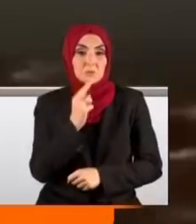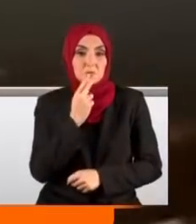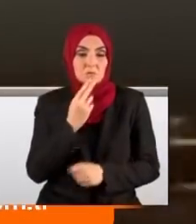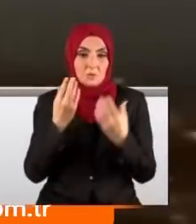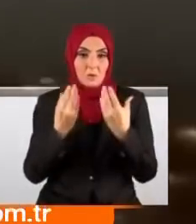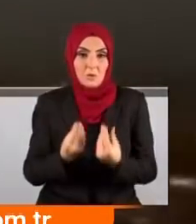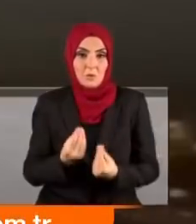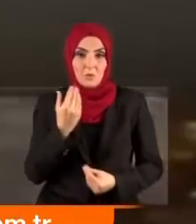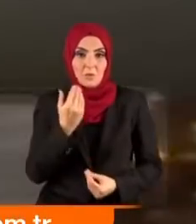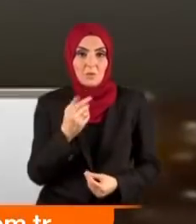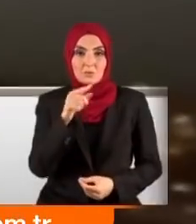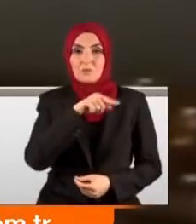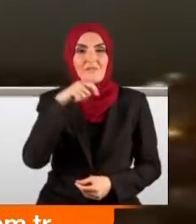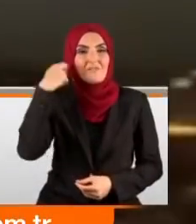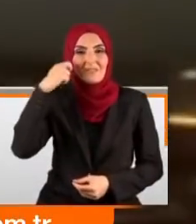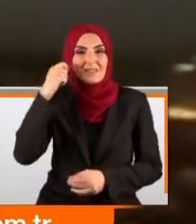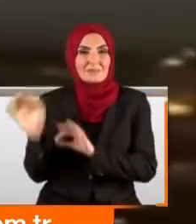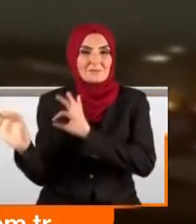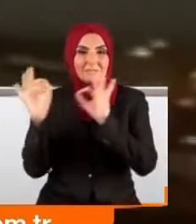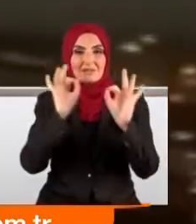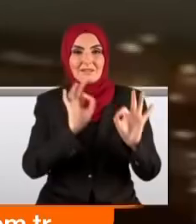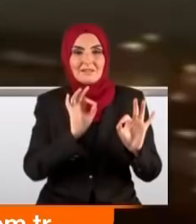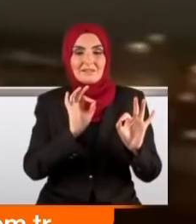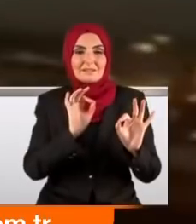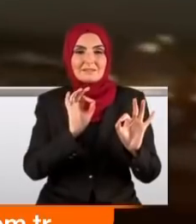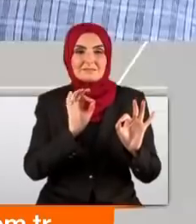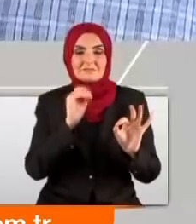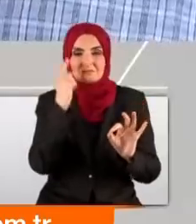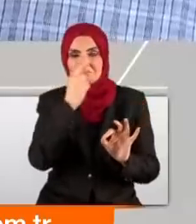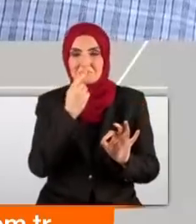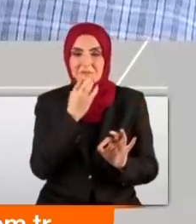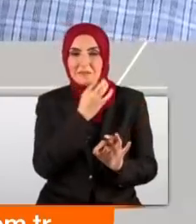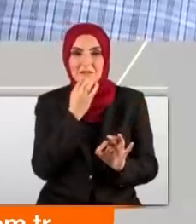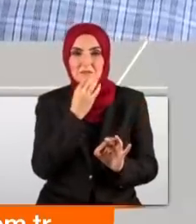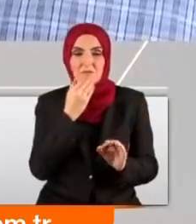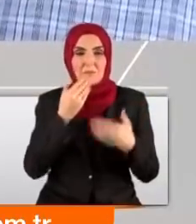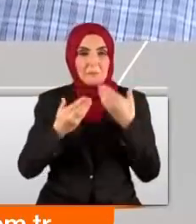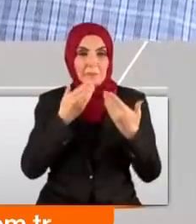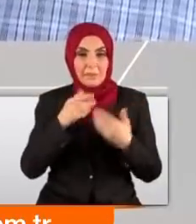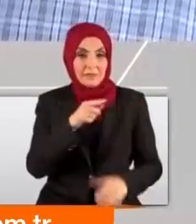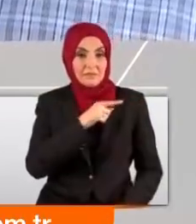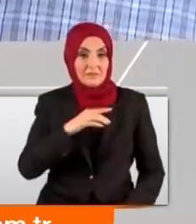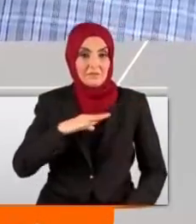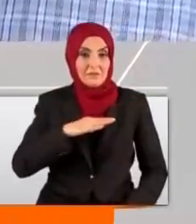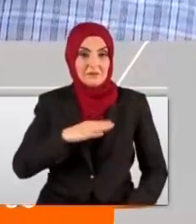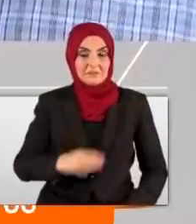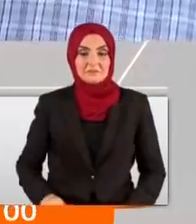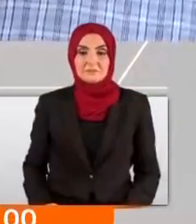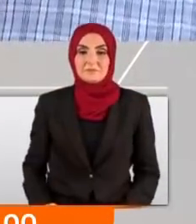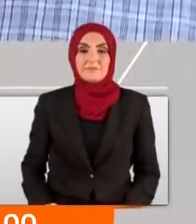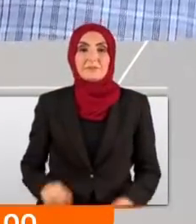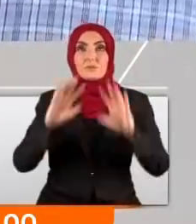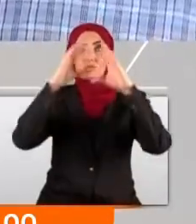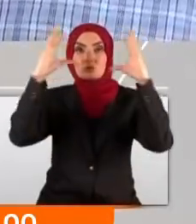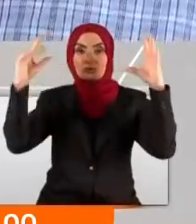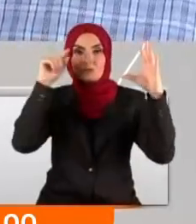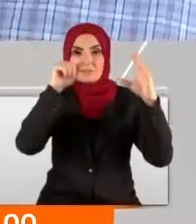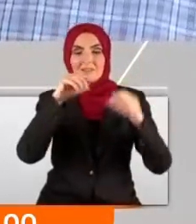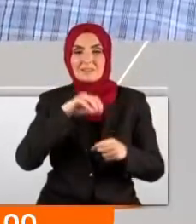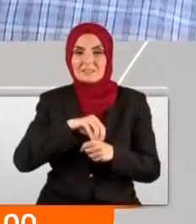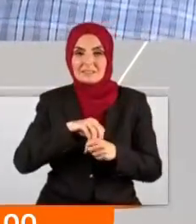Potter serisindeki kötü karakter Voldemort'a benzeten biri oldu. Bizde bulut sistematiği dediğimiz sistematik var. İşte aslana benzer,